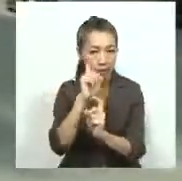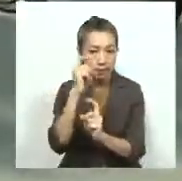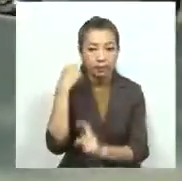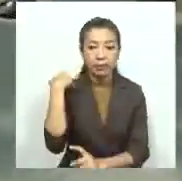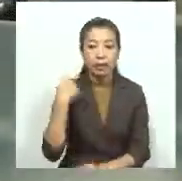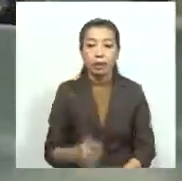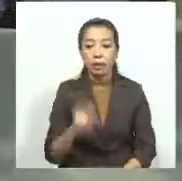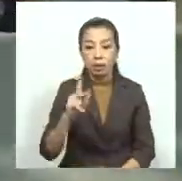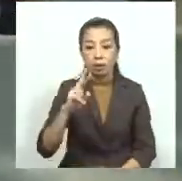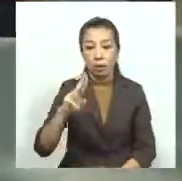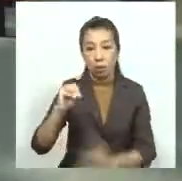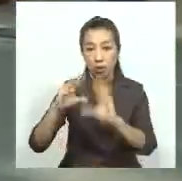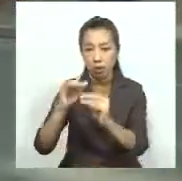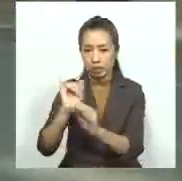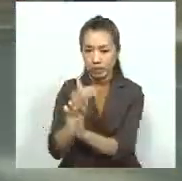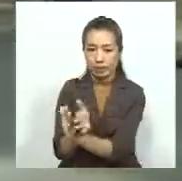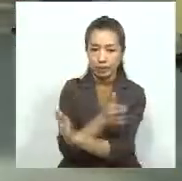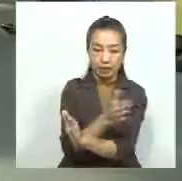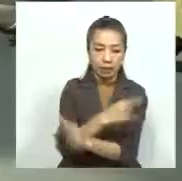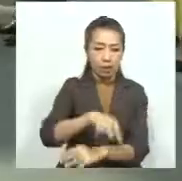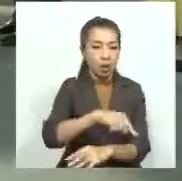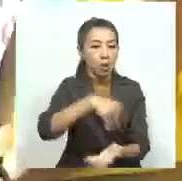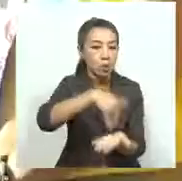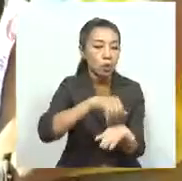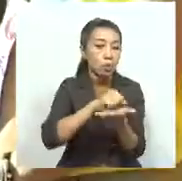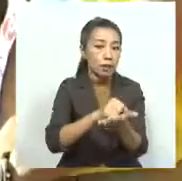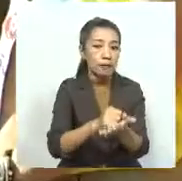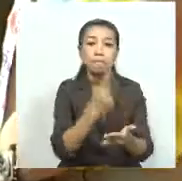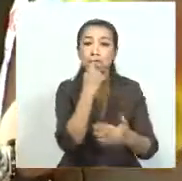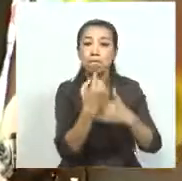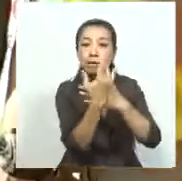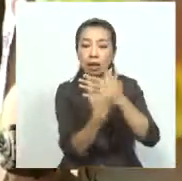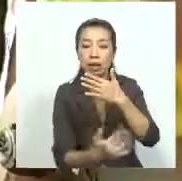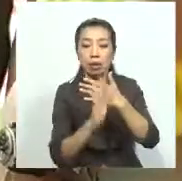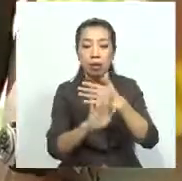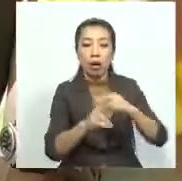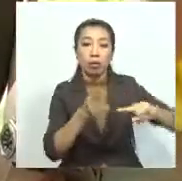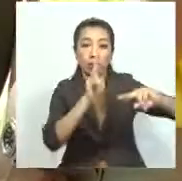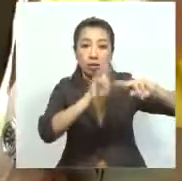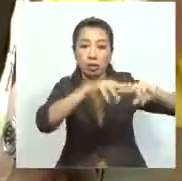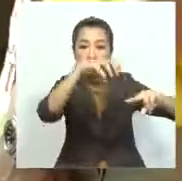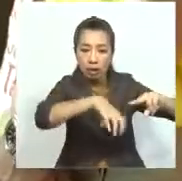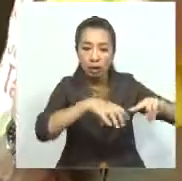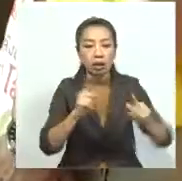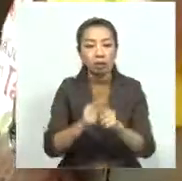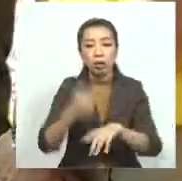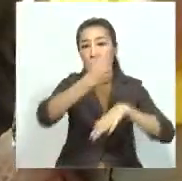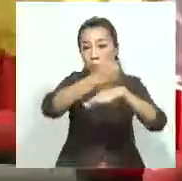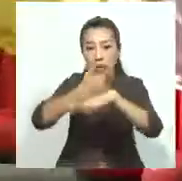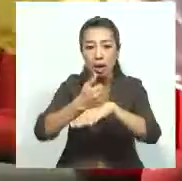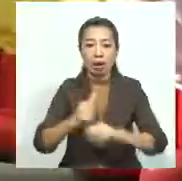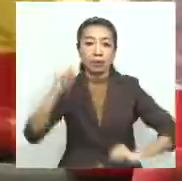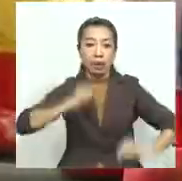คณะรัฐมนตรีนะคะผู้อำนวยการศูนย์บริการโลหิตแห่งชาติสภากาชาดไทยได้นำคณะผู้บริหารพร้อมนักแสดงมาประชาสั